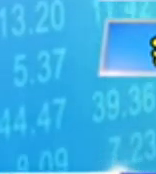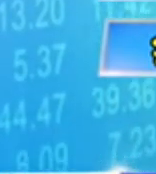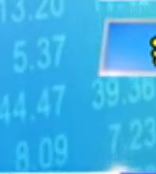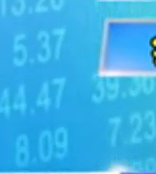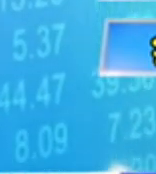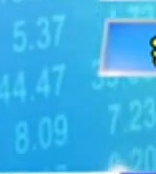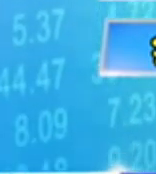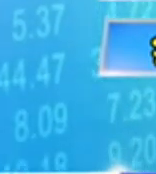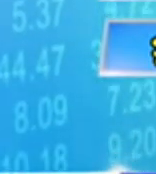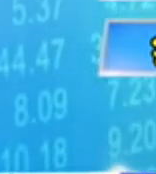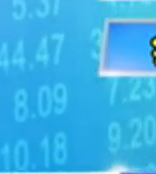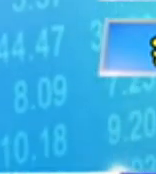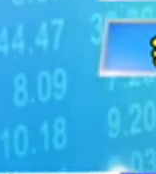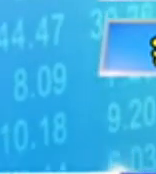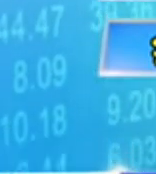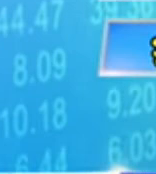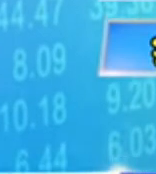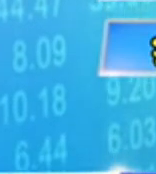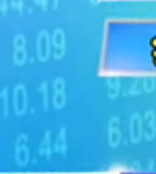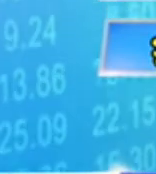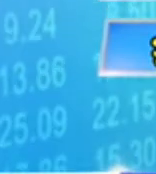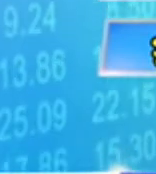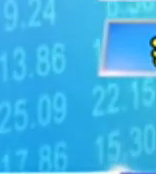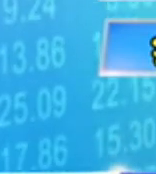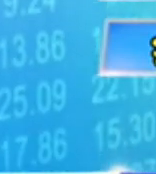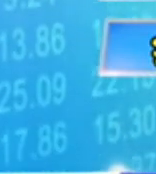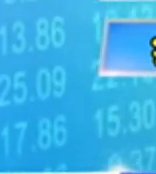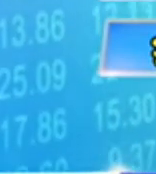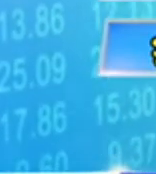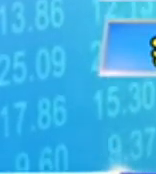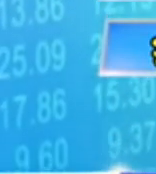ที่ 21,550 บาทค่ะ